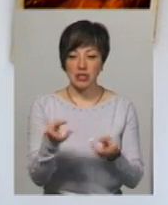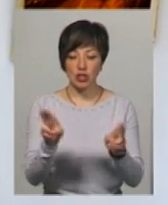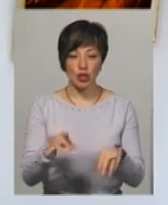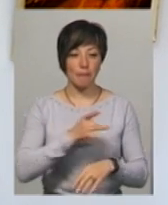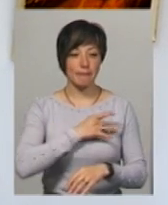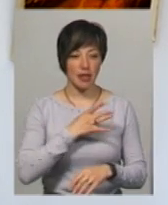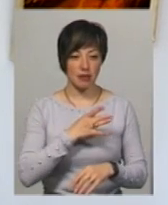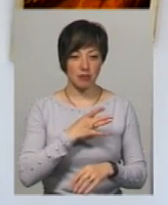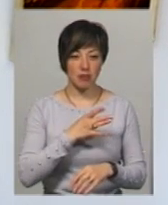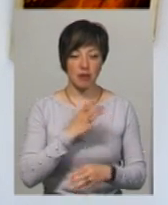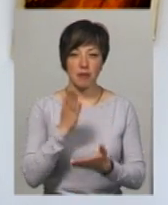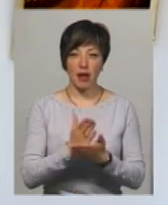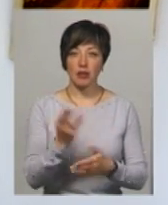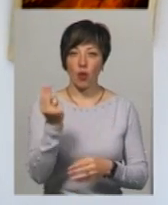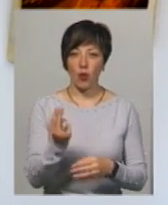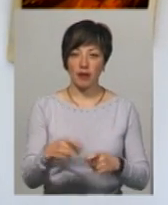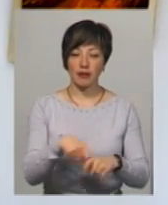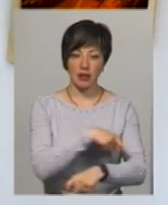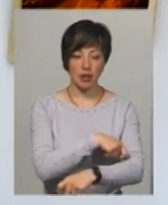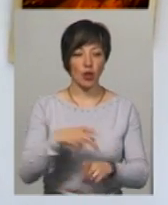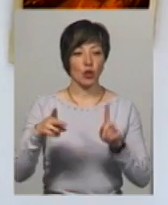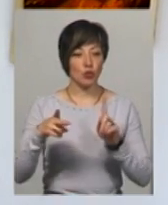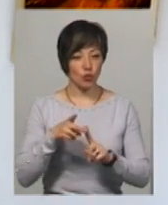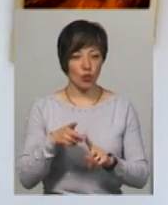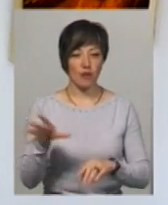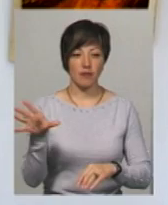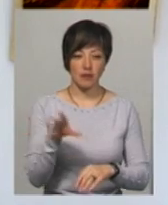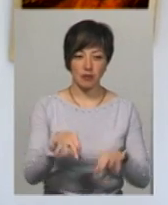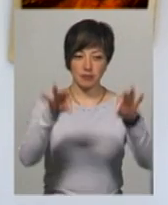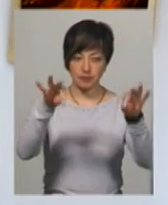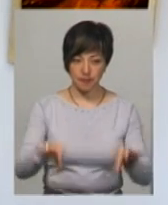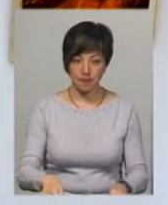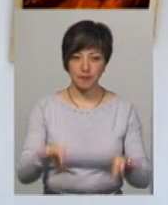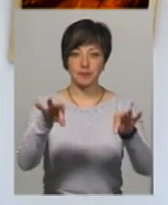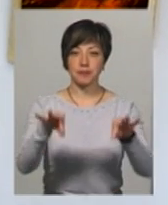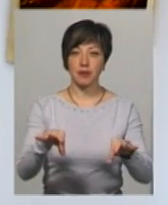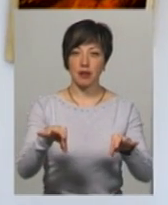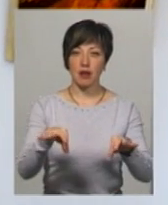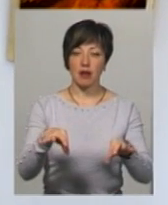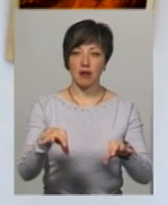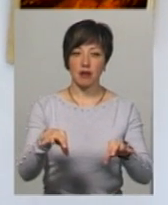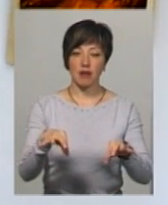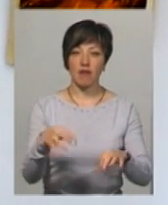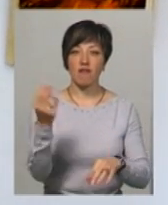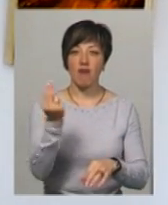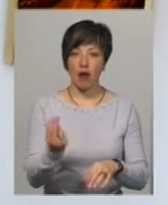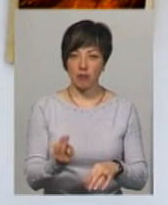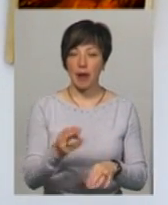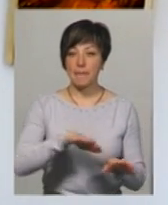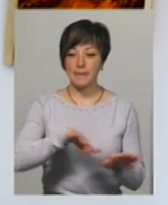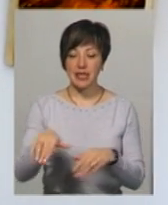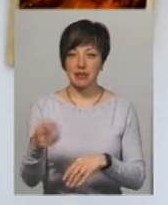залишитися білими, тобто мати колір тканини. Потім весь шматок занурюється у розчин фарби. Після